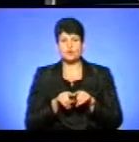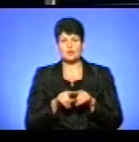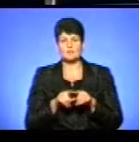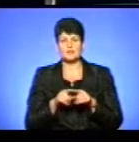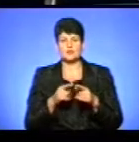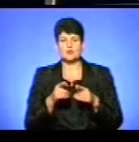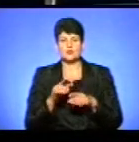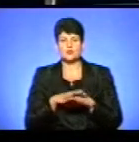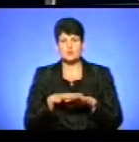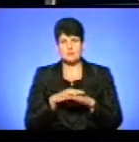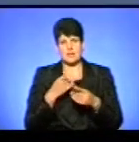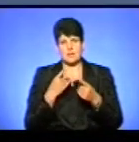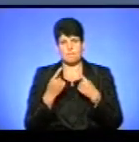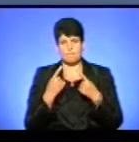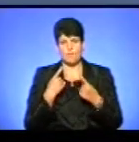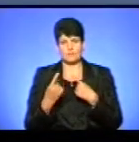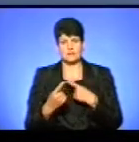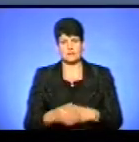його філії.